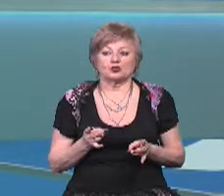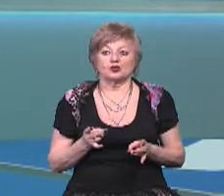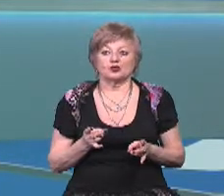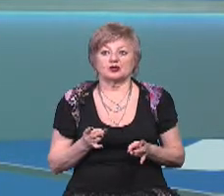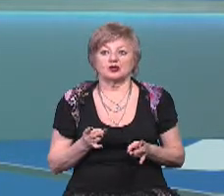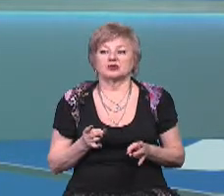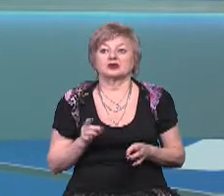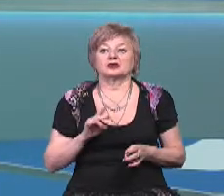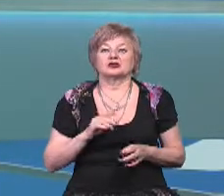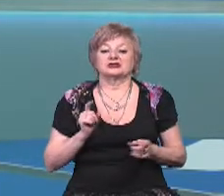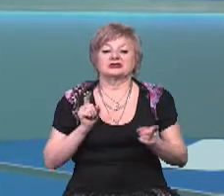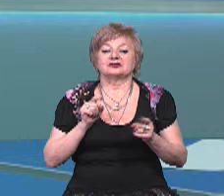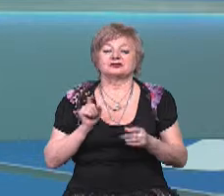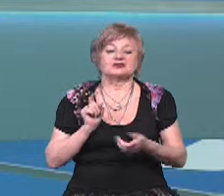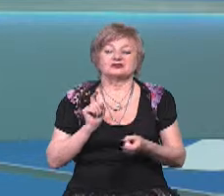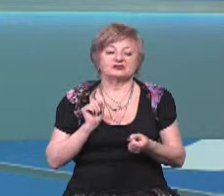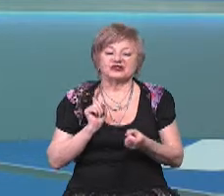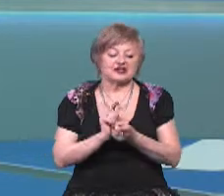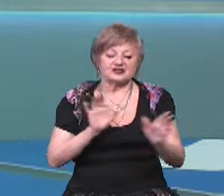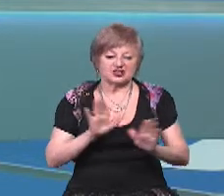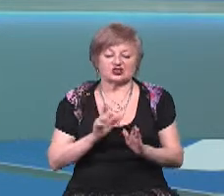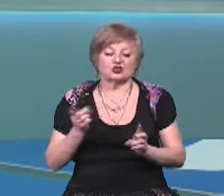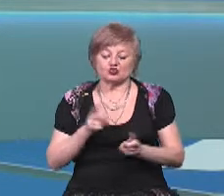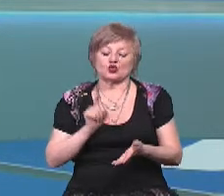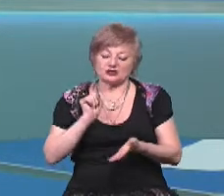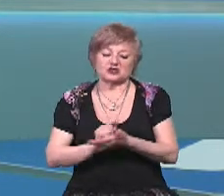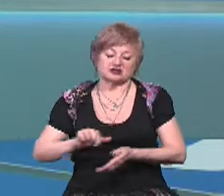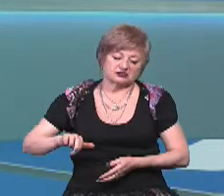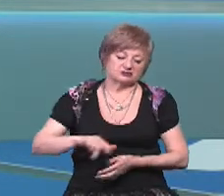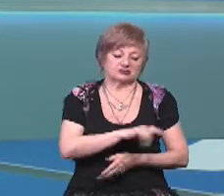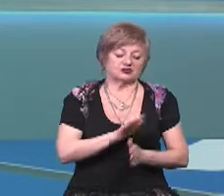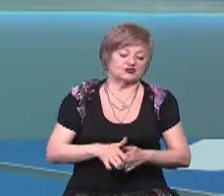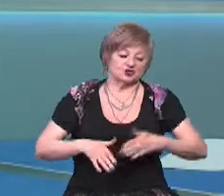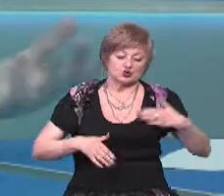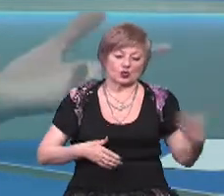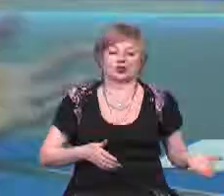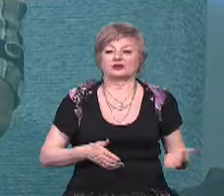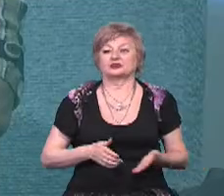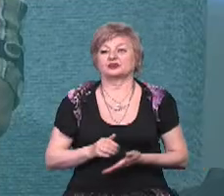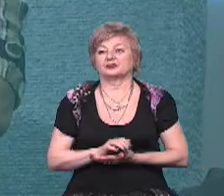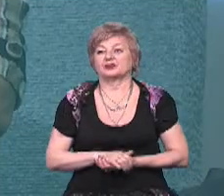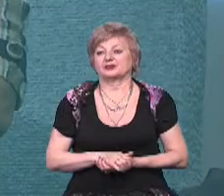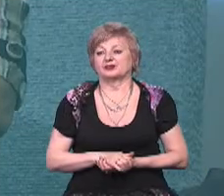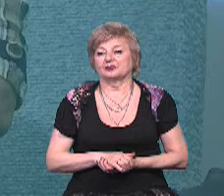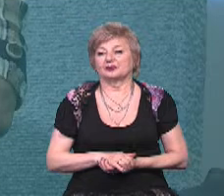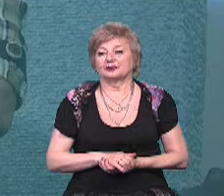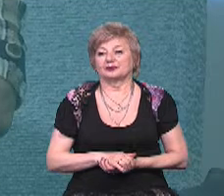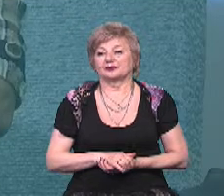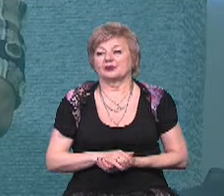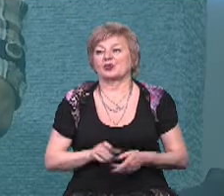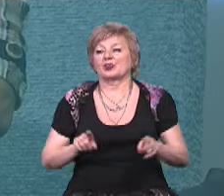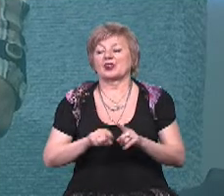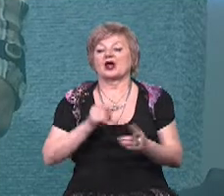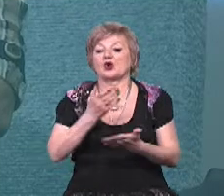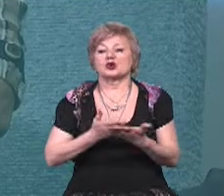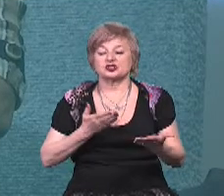треба не стикатися з ним. Безумовно, треба відходити від таких курців. Дякуємо, пані Таміла. Така